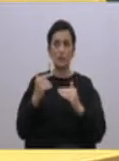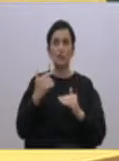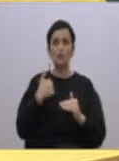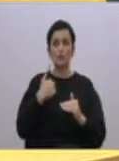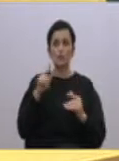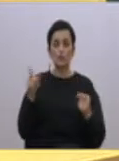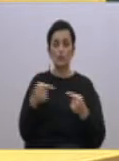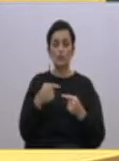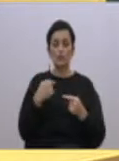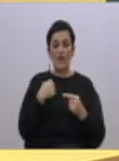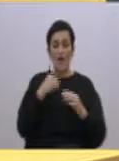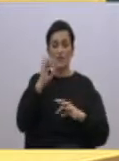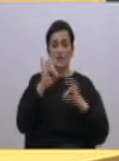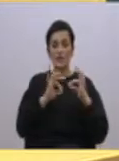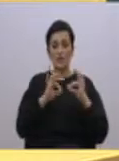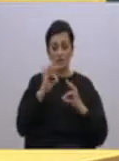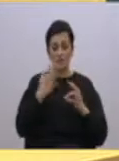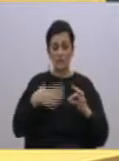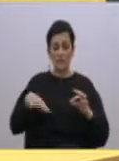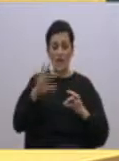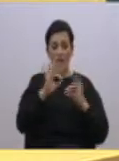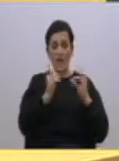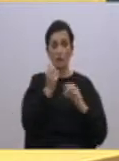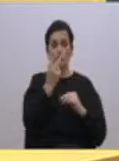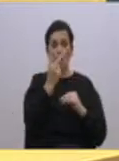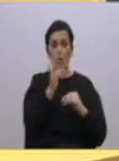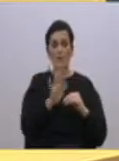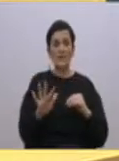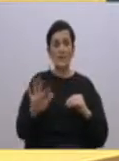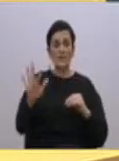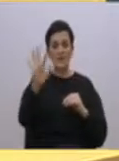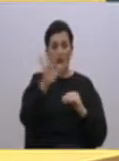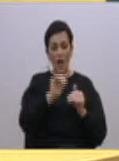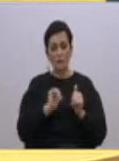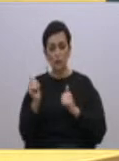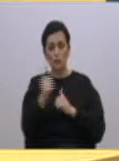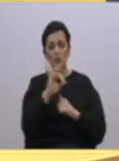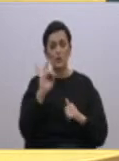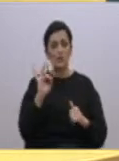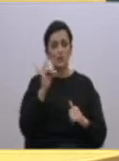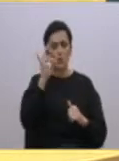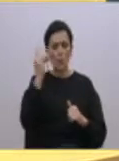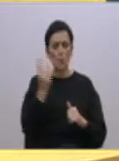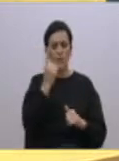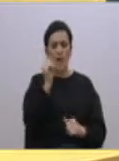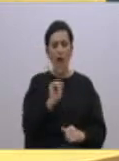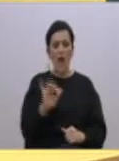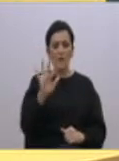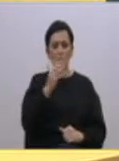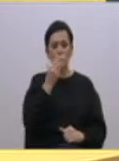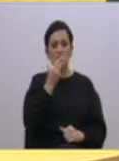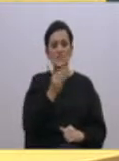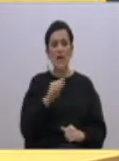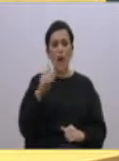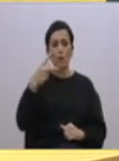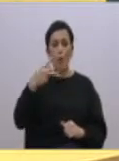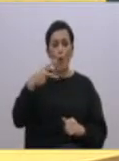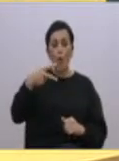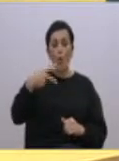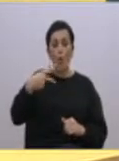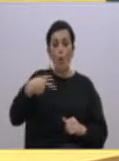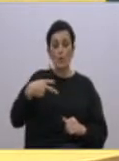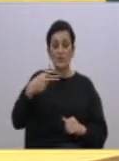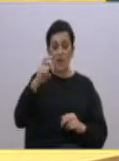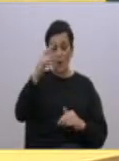რეიტინგით უსწრებს ევროკავშირის 12 ქვეყანას და ისტორიაში პირველად ევროპის საუკეთესო ქვეყნების 20-ში